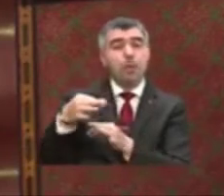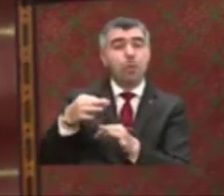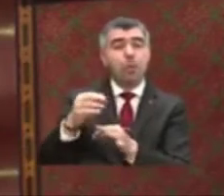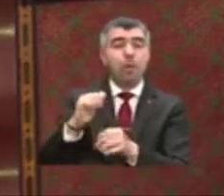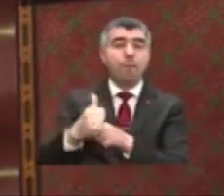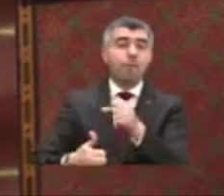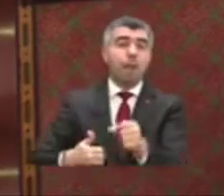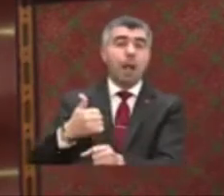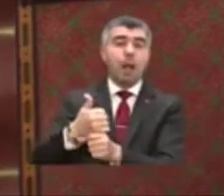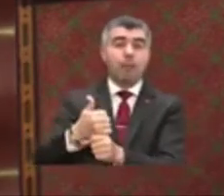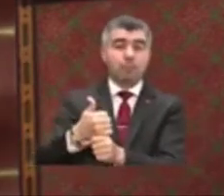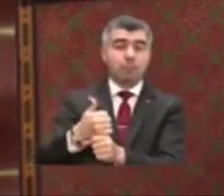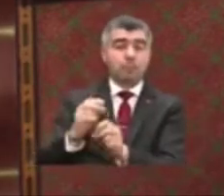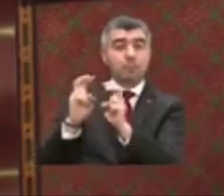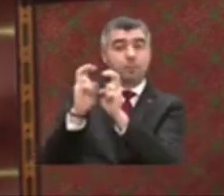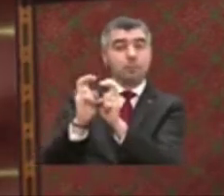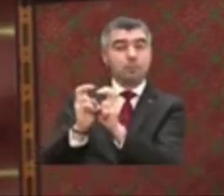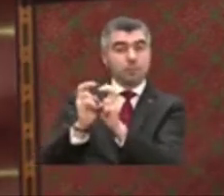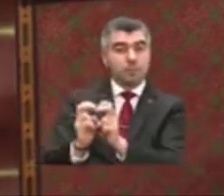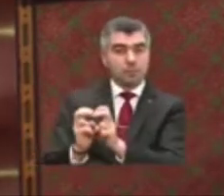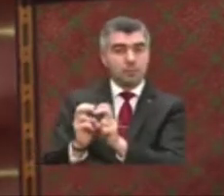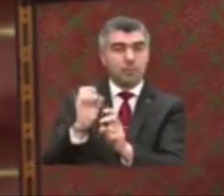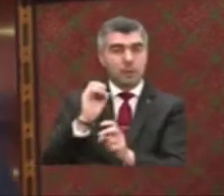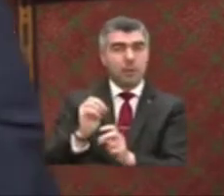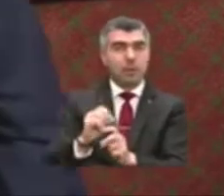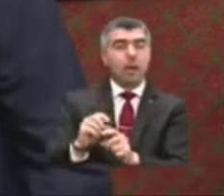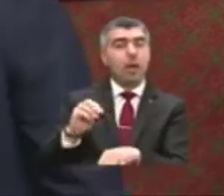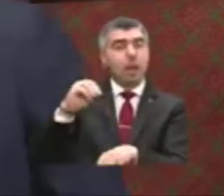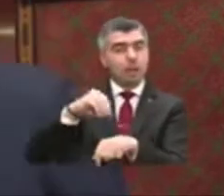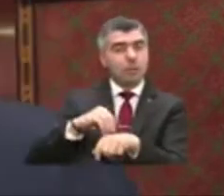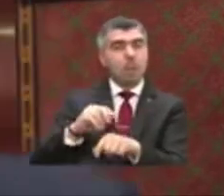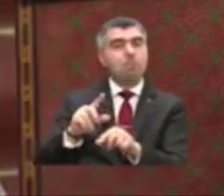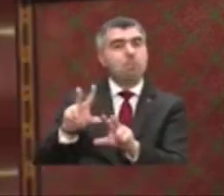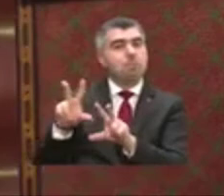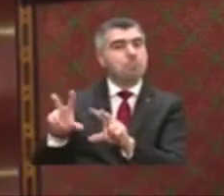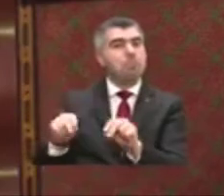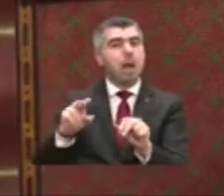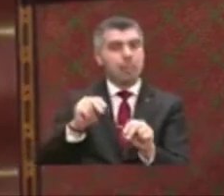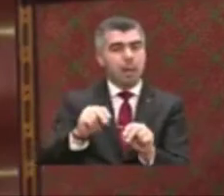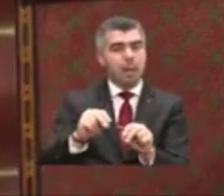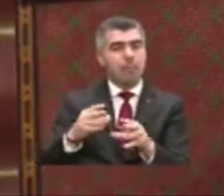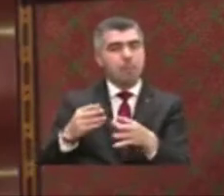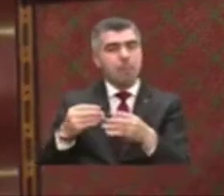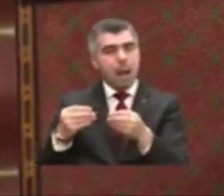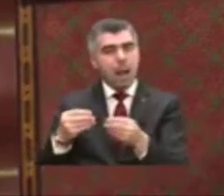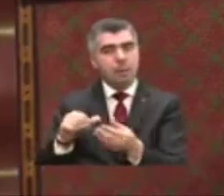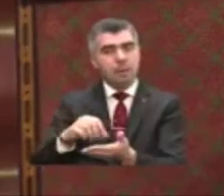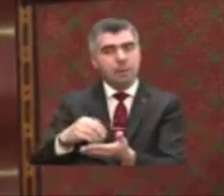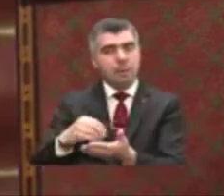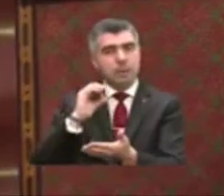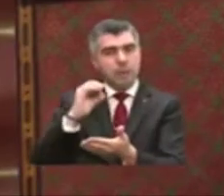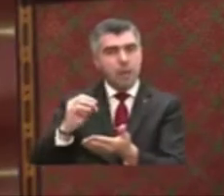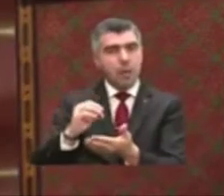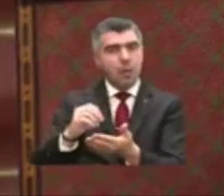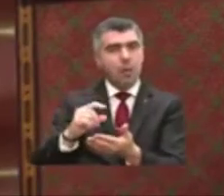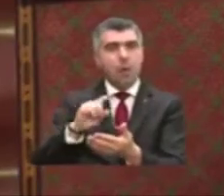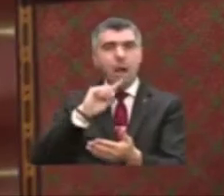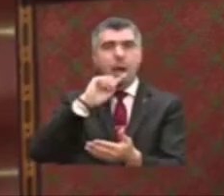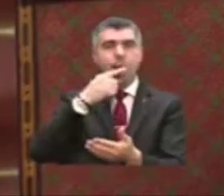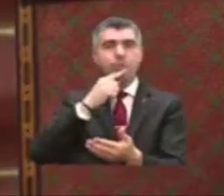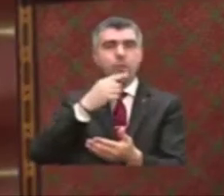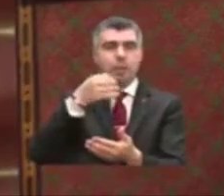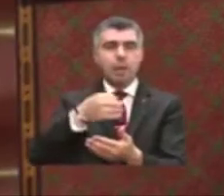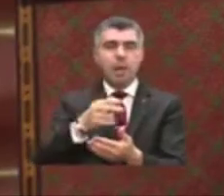بجوج الأمتار كل سنة. وكذلك الشأن بالنسبة للمنطقة الحوز، منطقة ديال الراشدية اللي حنا تنشتغلوا